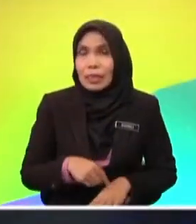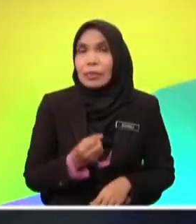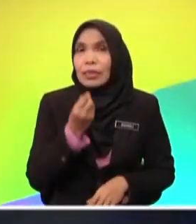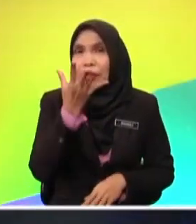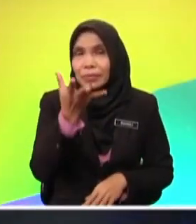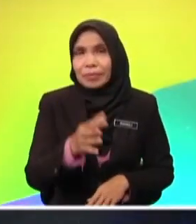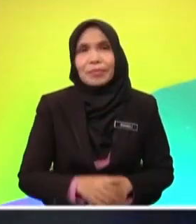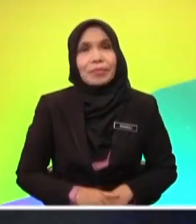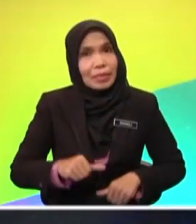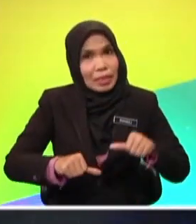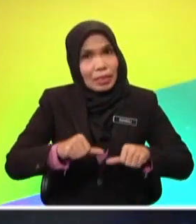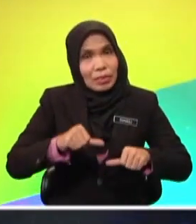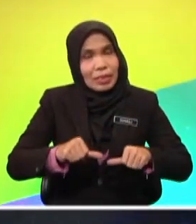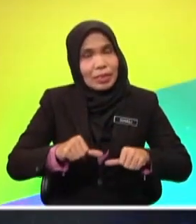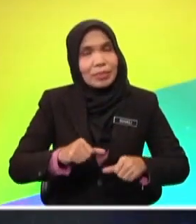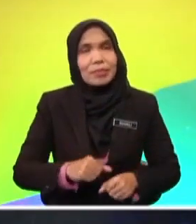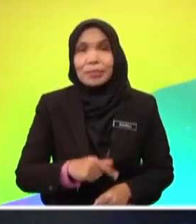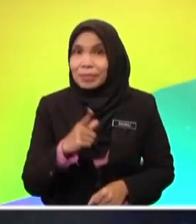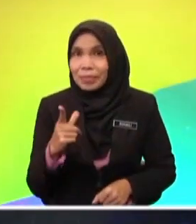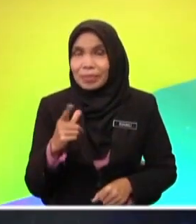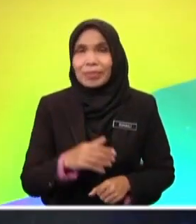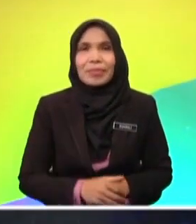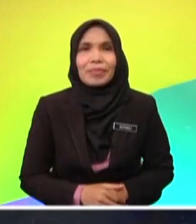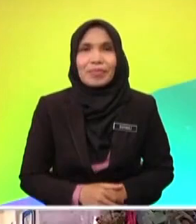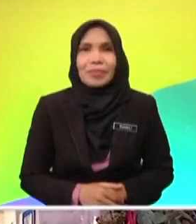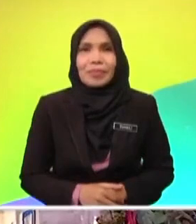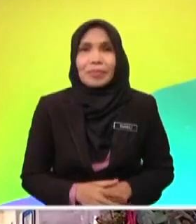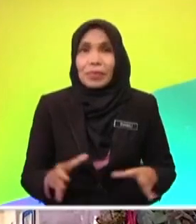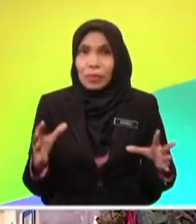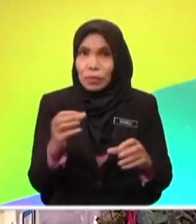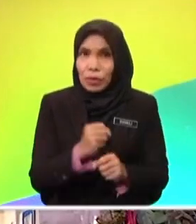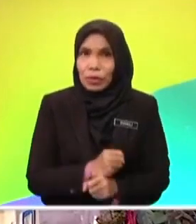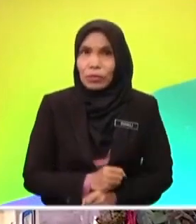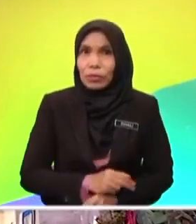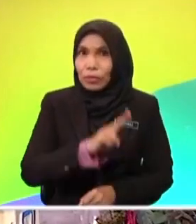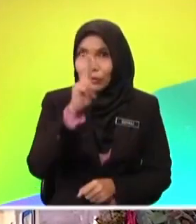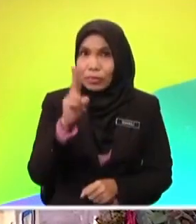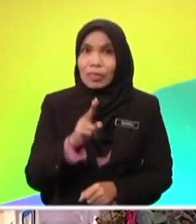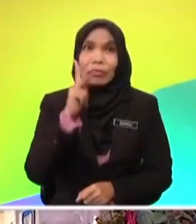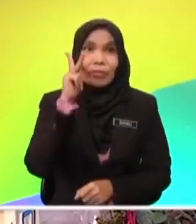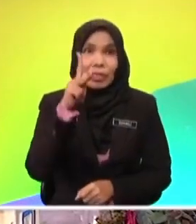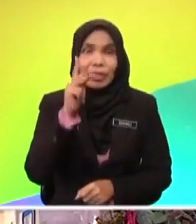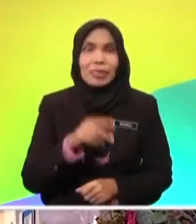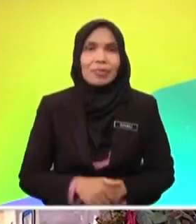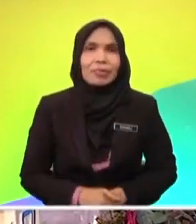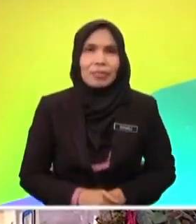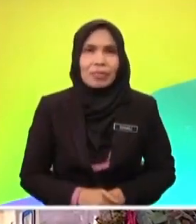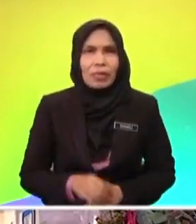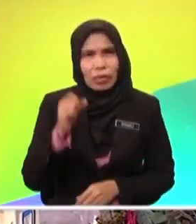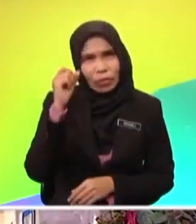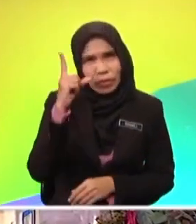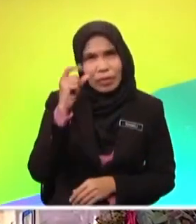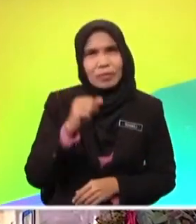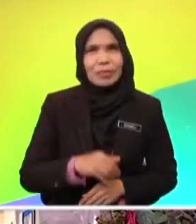Untuk aktiviti seterusnya, kita nak uji Kak Rina. Faham tak apa yang Cikgu Syairah dengan Cikgu Suhaila bagi tahu hari ini kan?